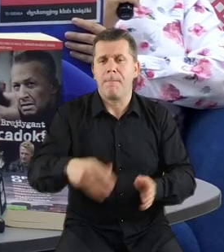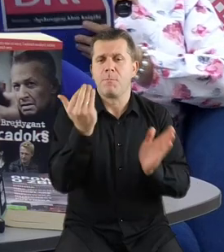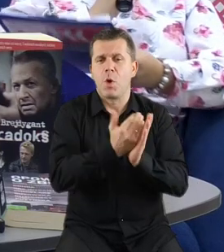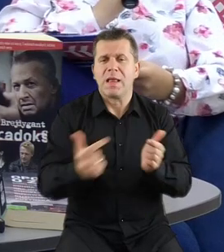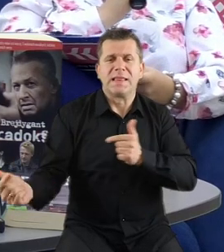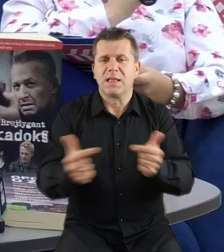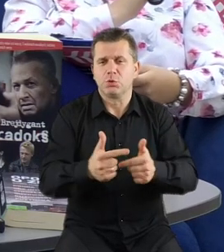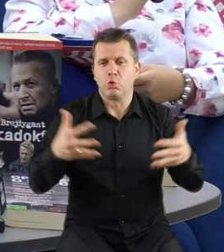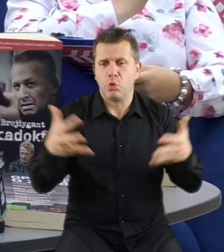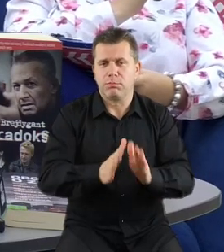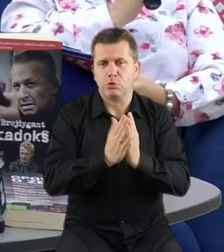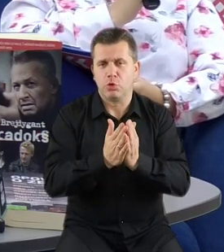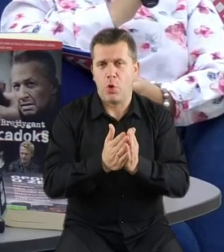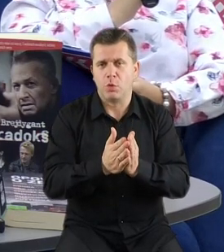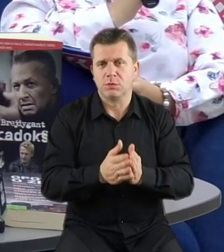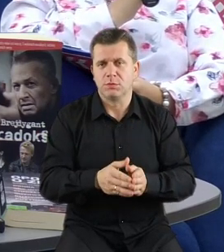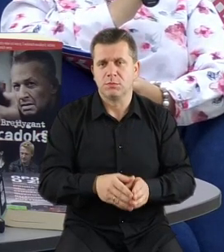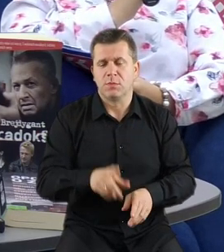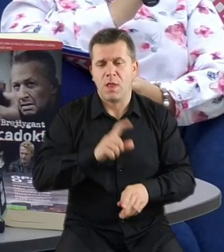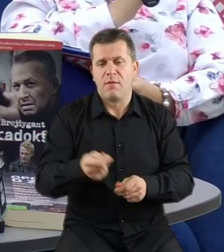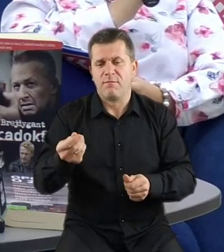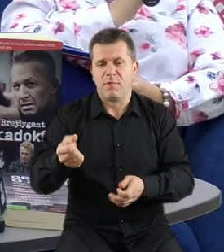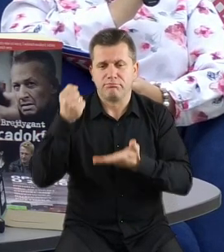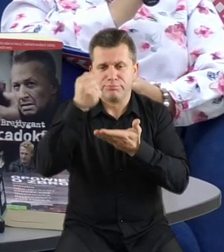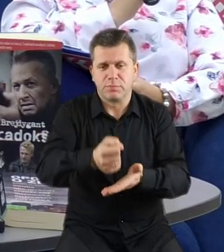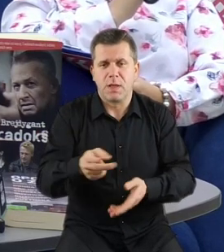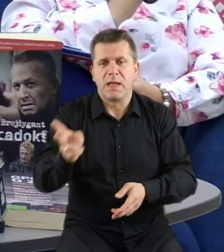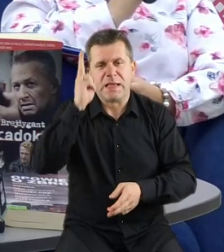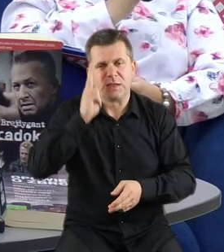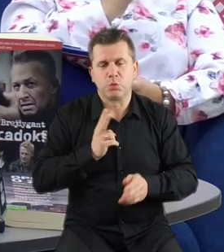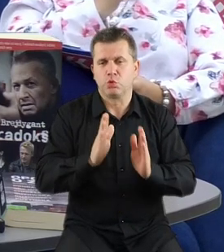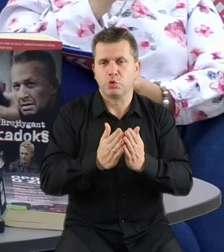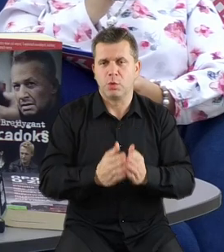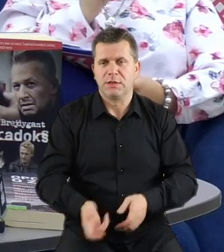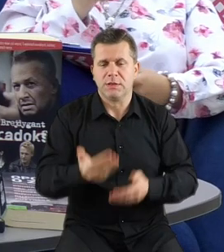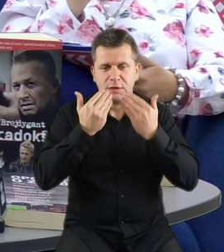programu Dyskusyjne Klubu Książki, który jest finansowany ze środków Instytutu